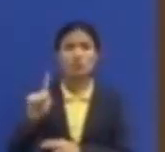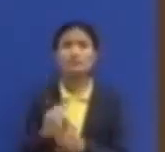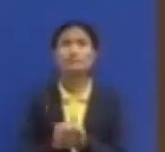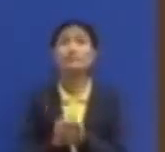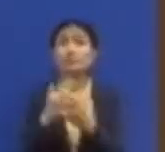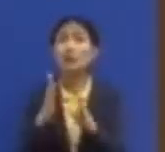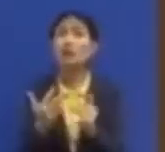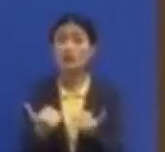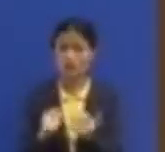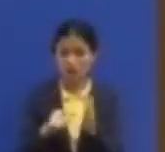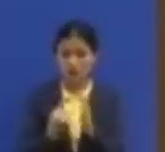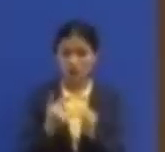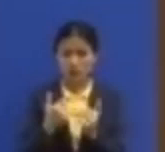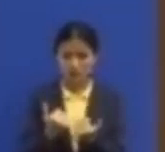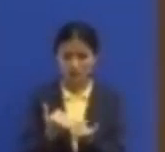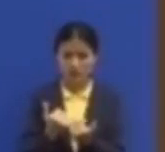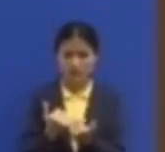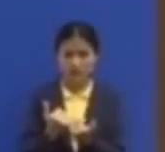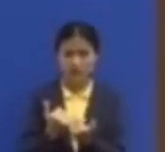นี้เป็นต้น